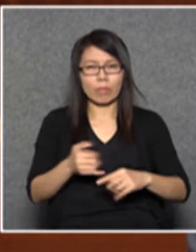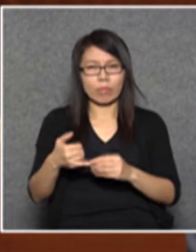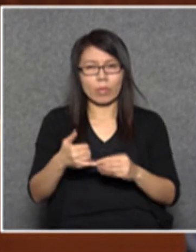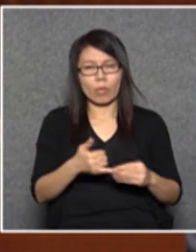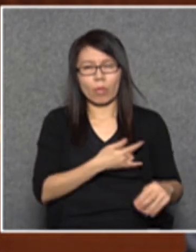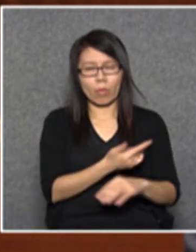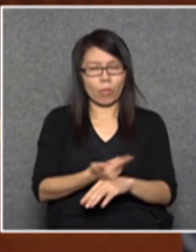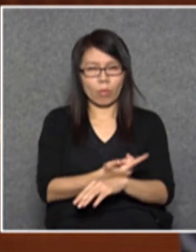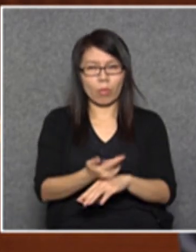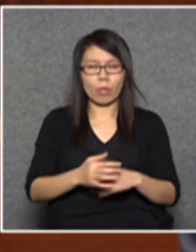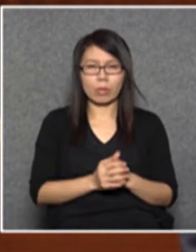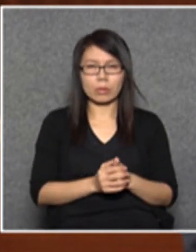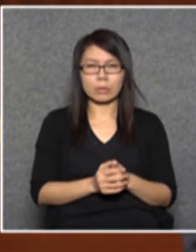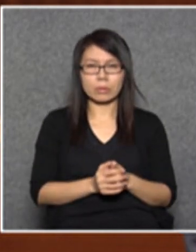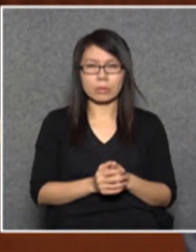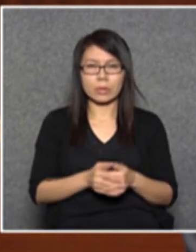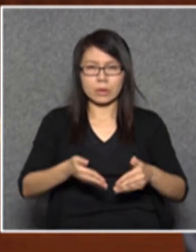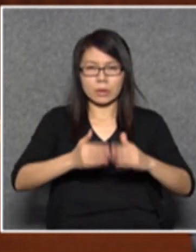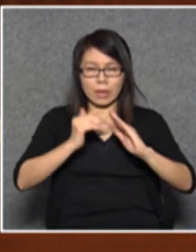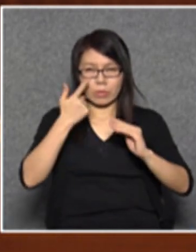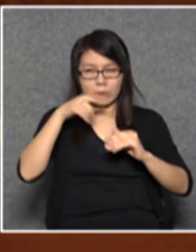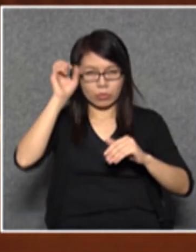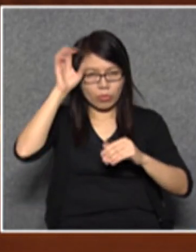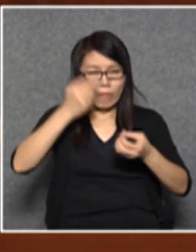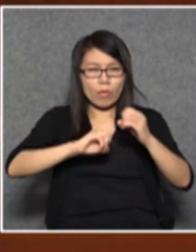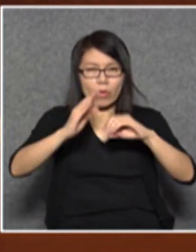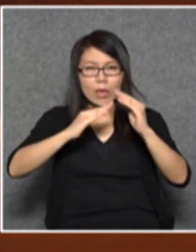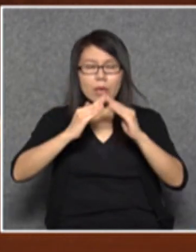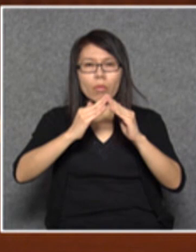了。成立這個創新及科技局呢，